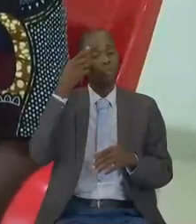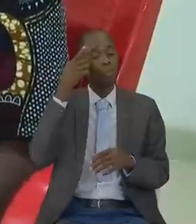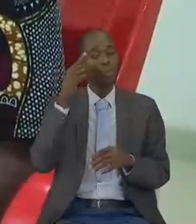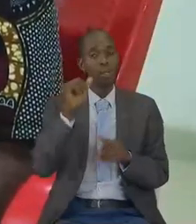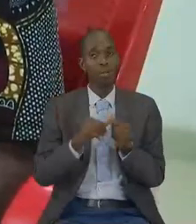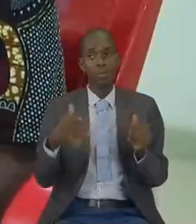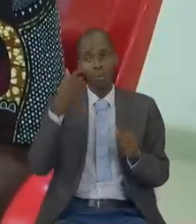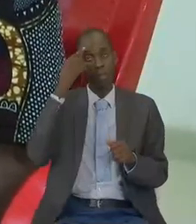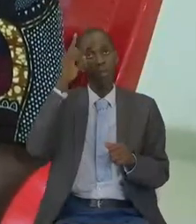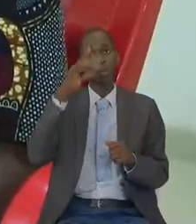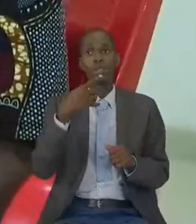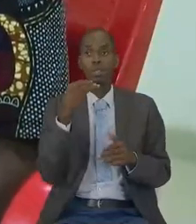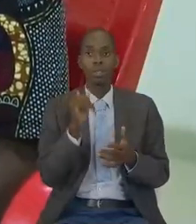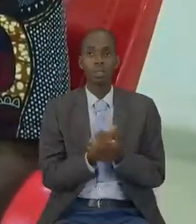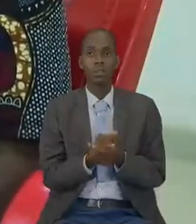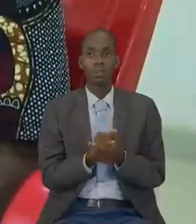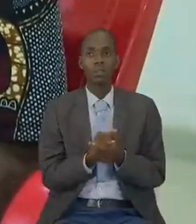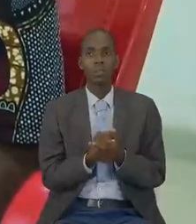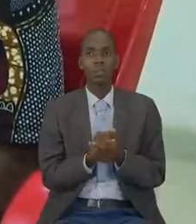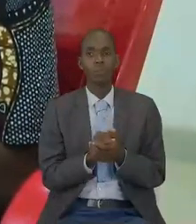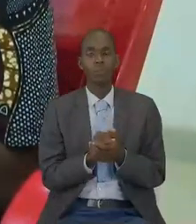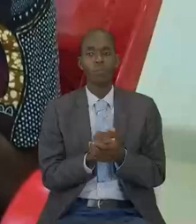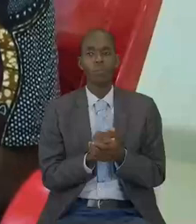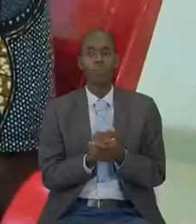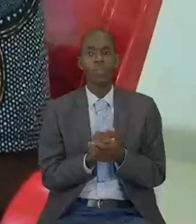Je gloire, grand gloire à Dieu parce que Dieu dit,